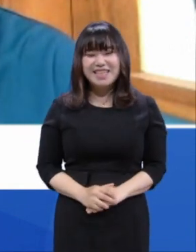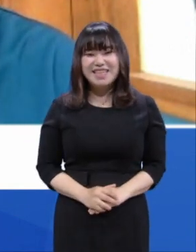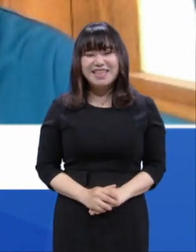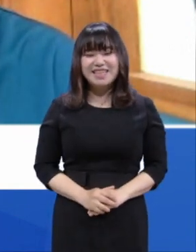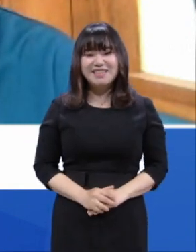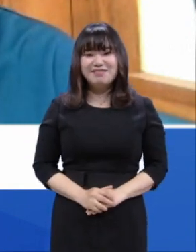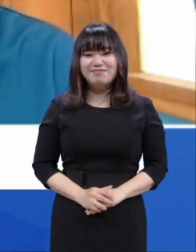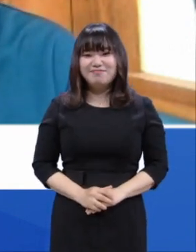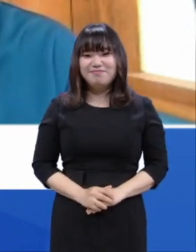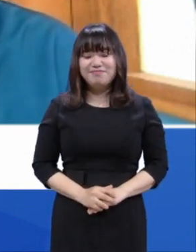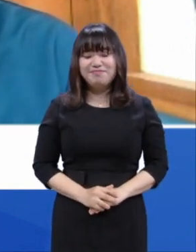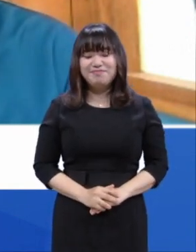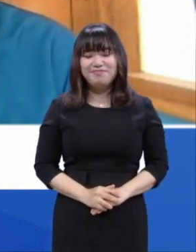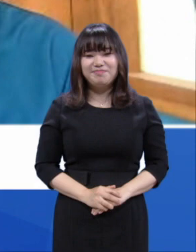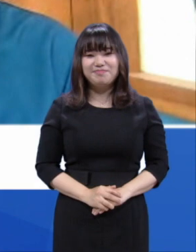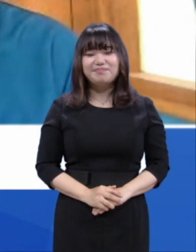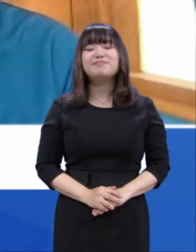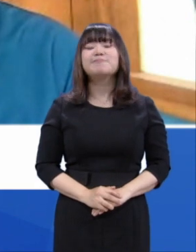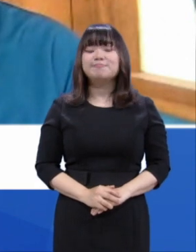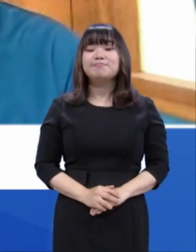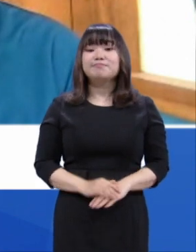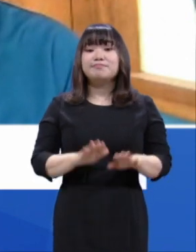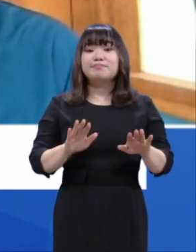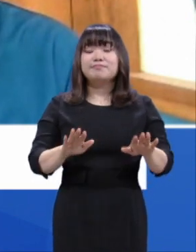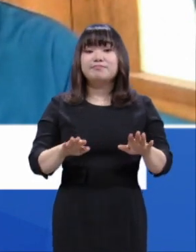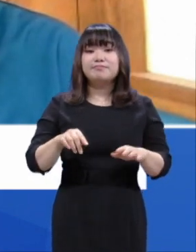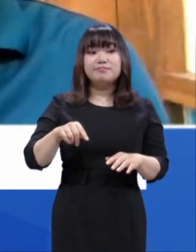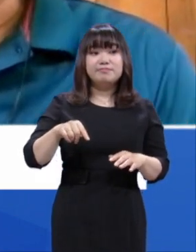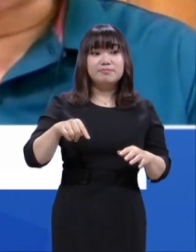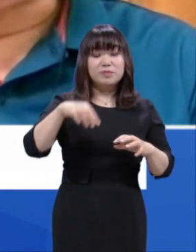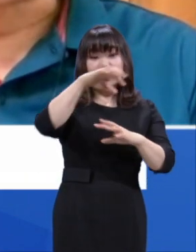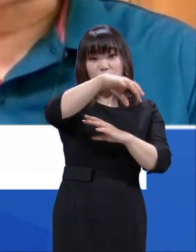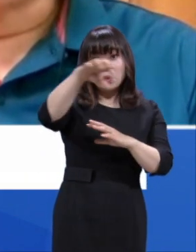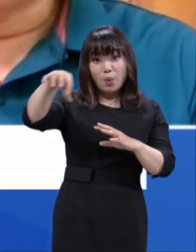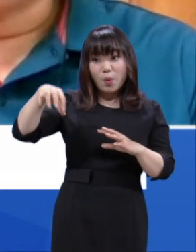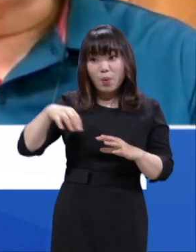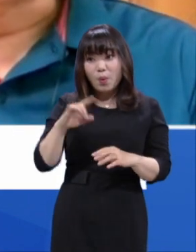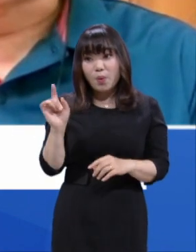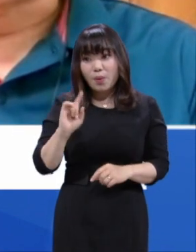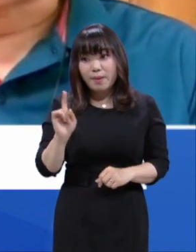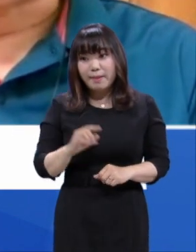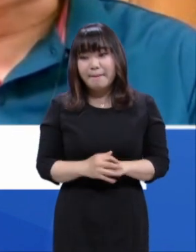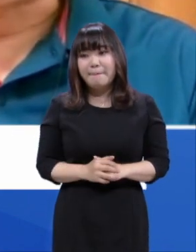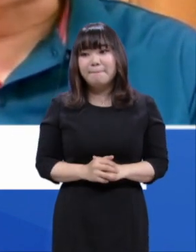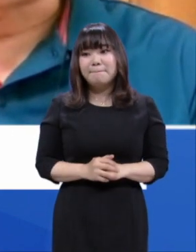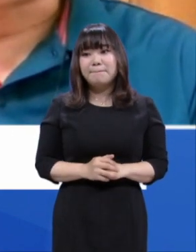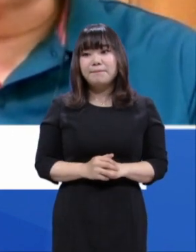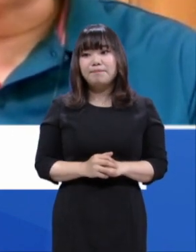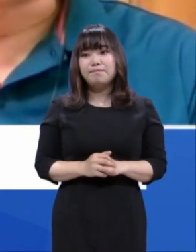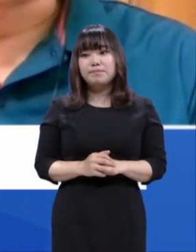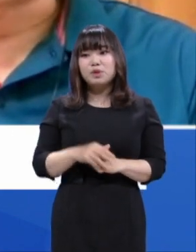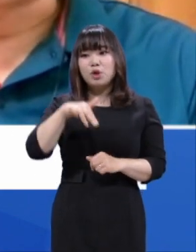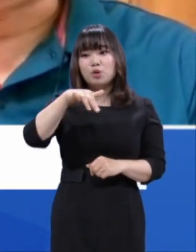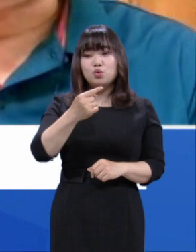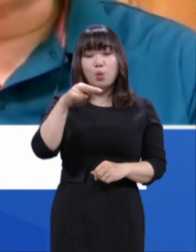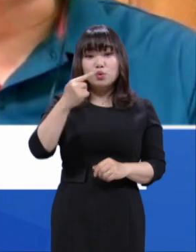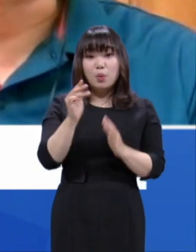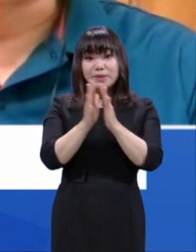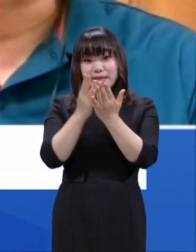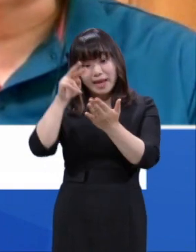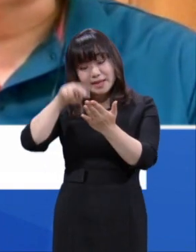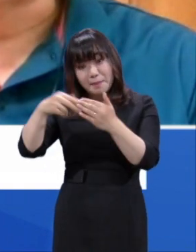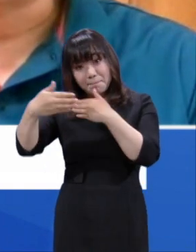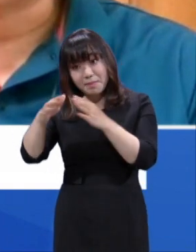네, 인근 주변에 초소 책방도 있고 그다음에 아까 말씀드렸듯이 윤동주